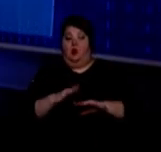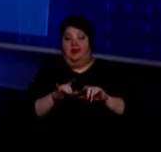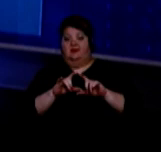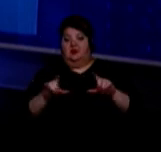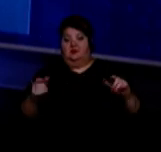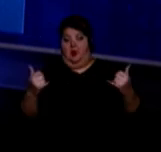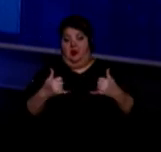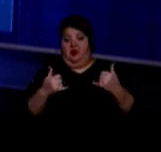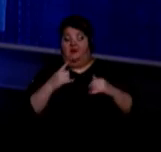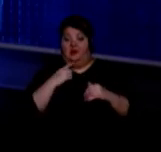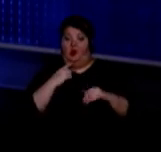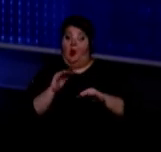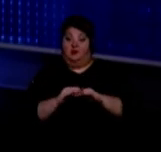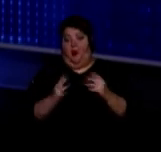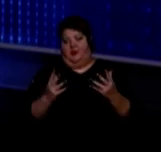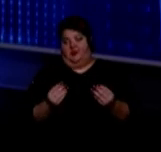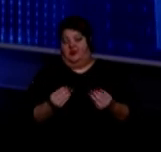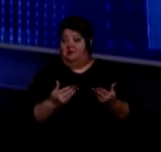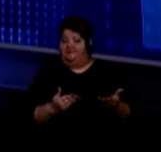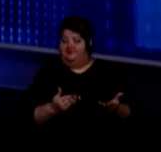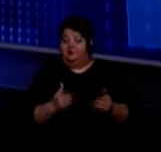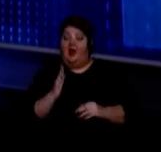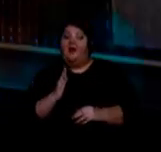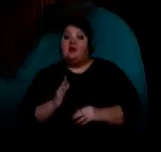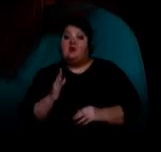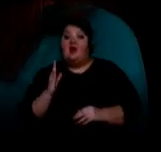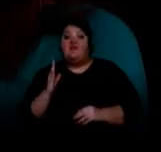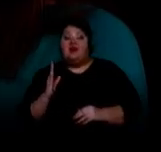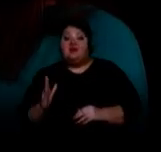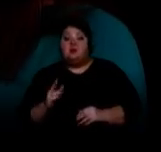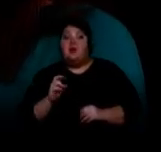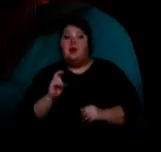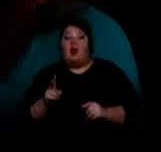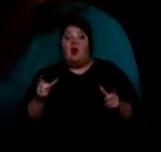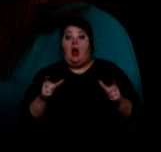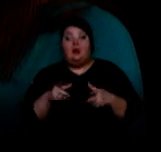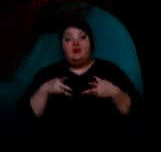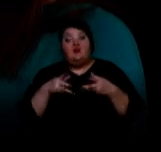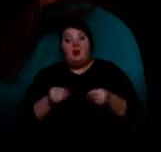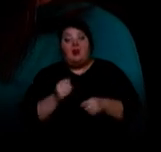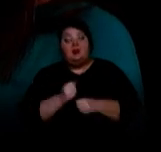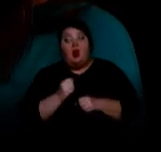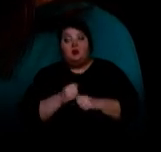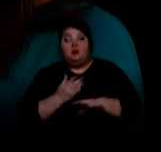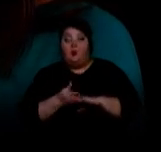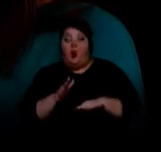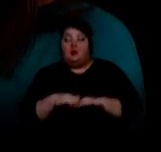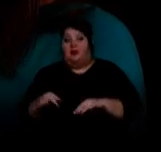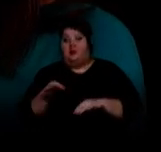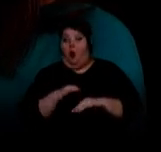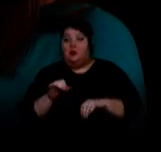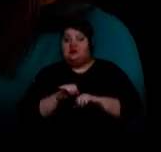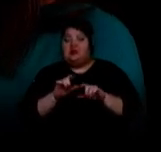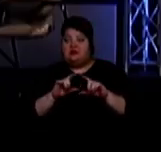крові. Доброго дня. Доброго дня. Володимире Валентиновичу, як карантин вплинув на роботу Полтавської обласної станції